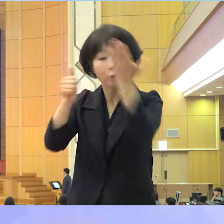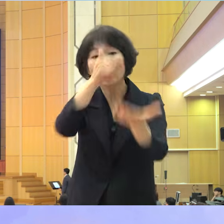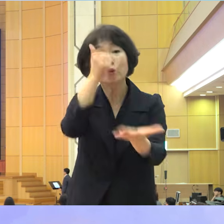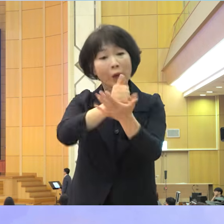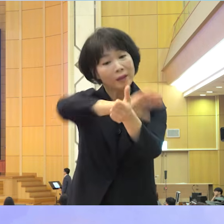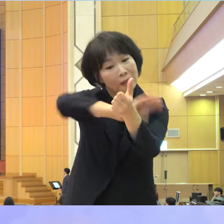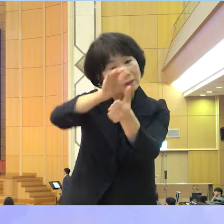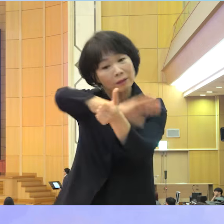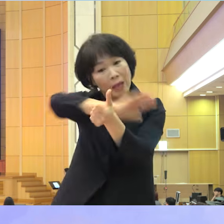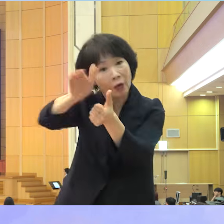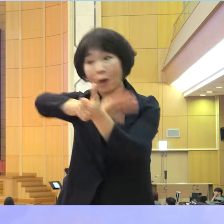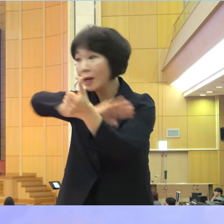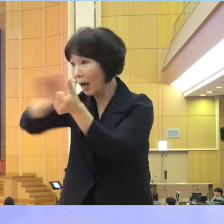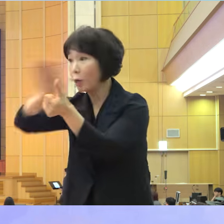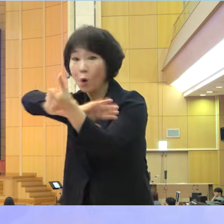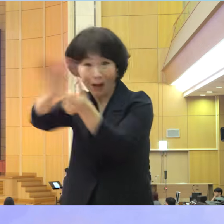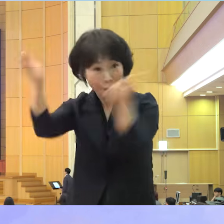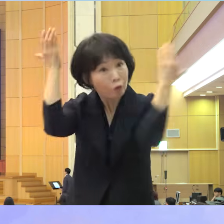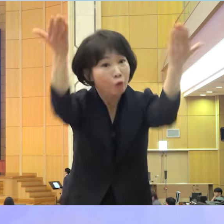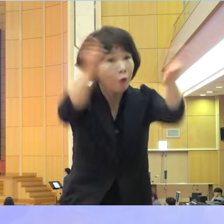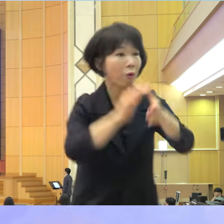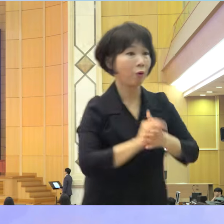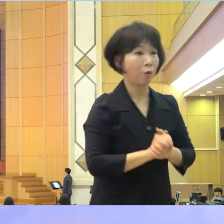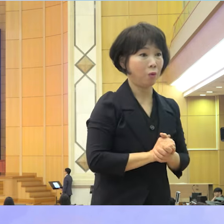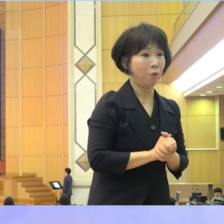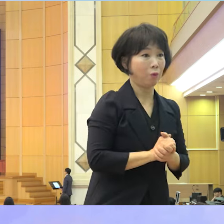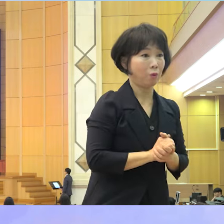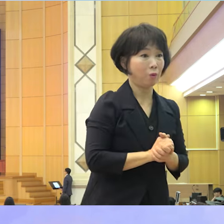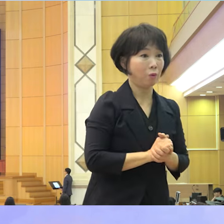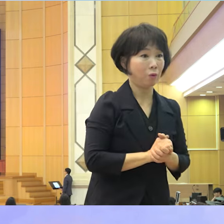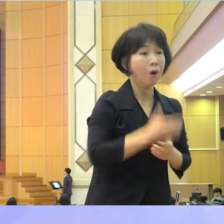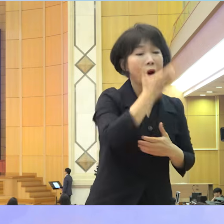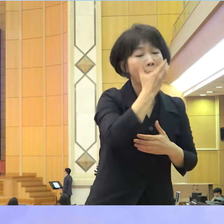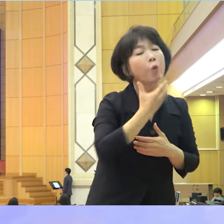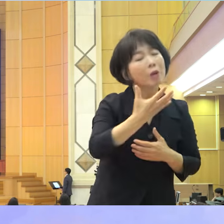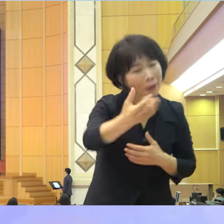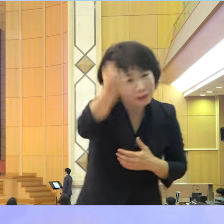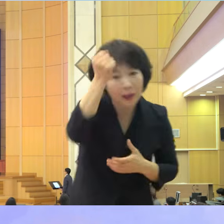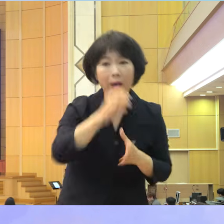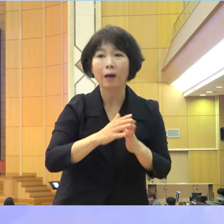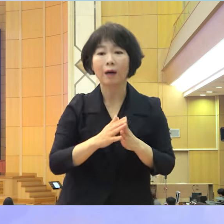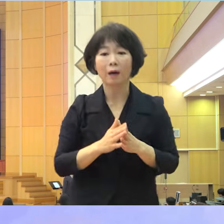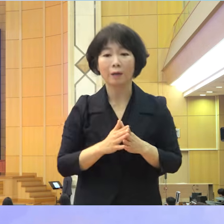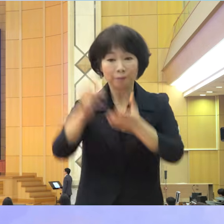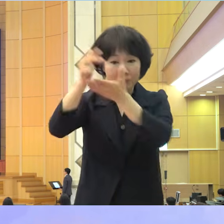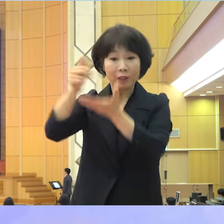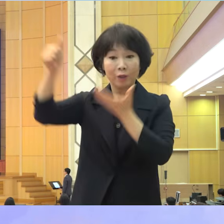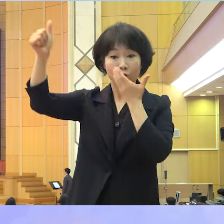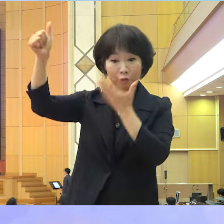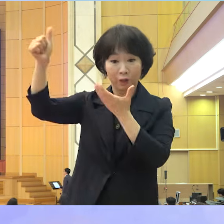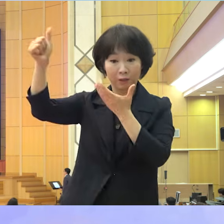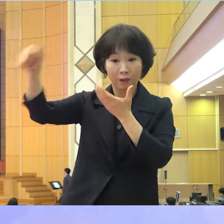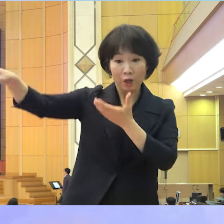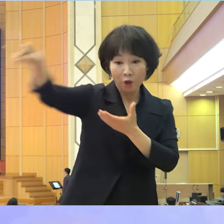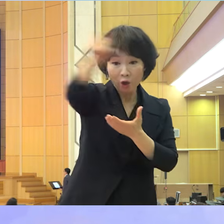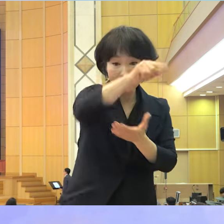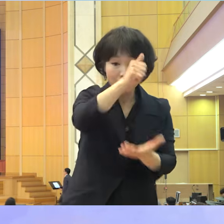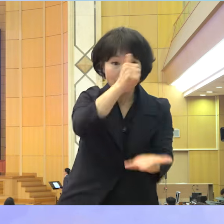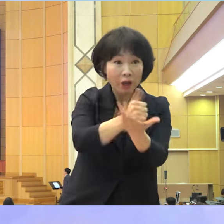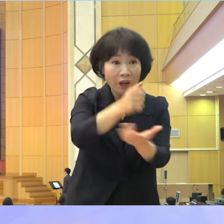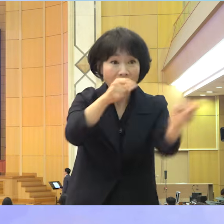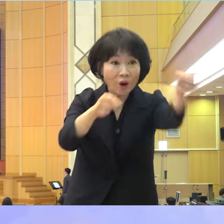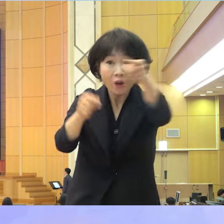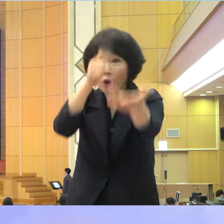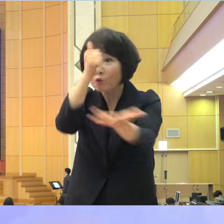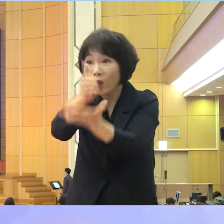불법의 사함을 받고 죄가 가리우심을 받는 사람들은 복이 있고 주께서 그 죄를